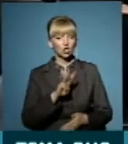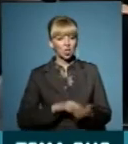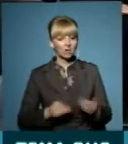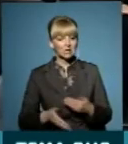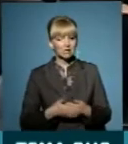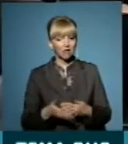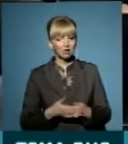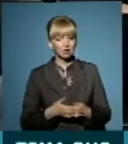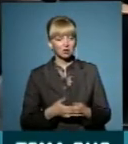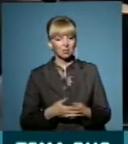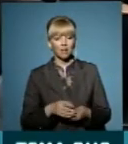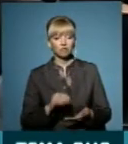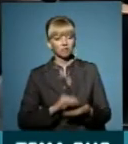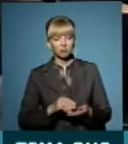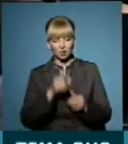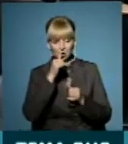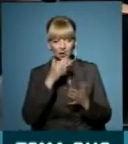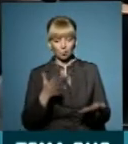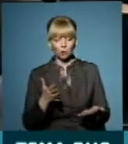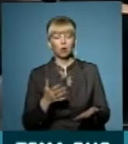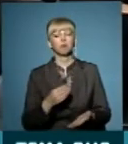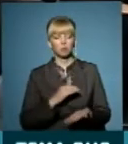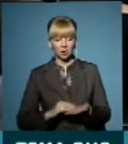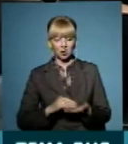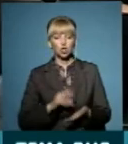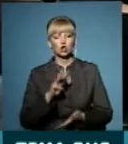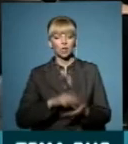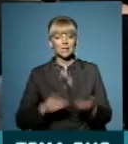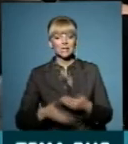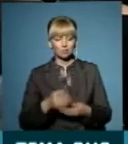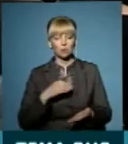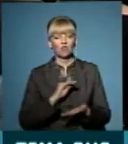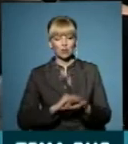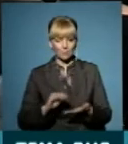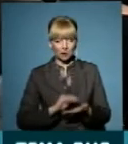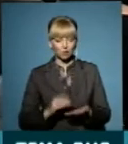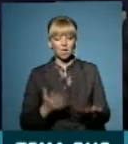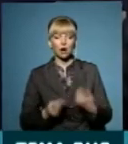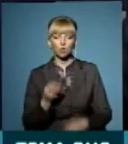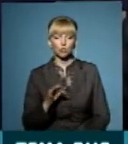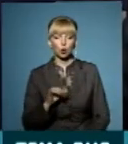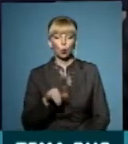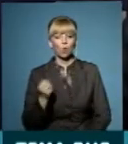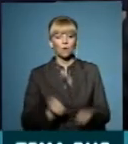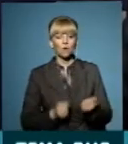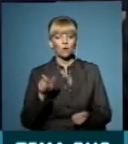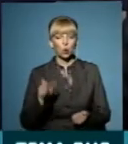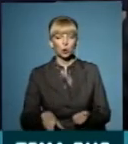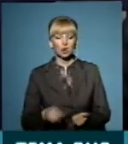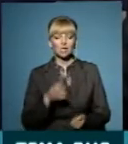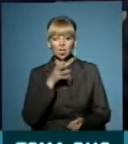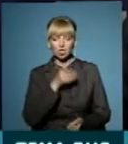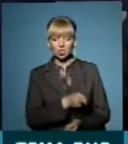санкції прописувати не можете? Виписуємо. Ми штрафні санкції виписуємо, якщо у водія на